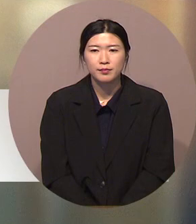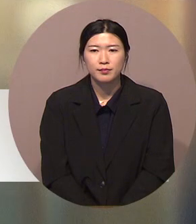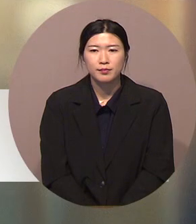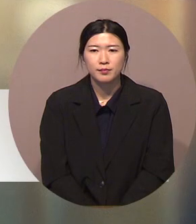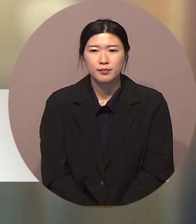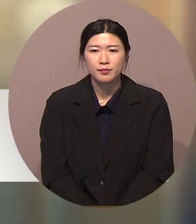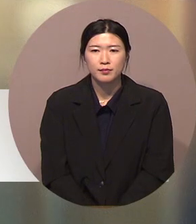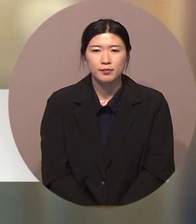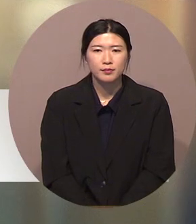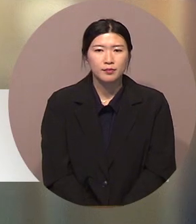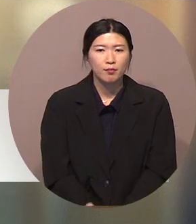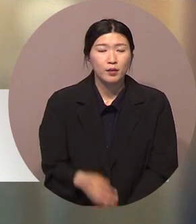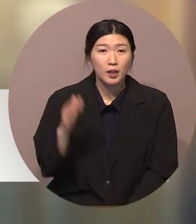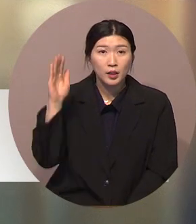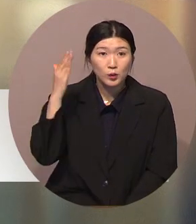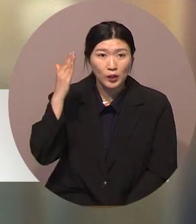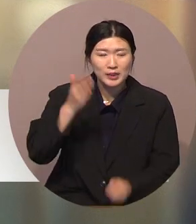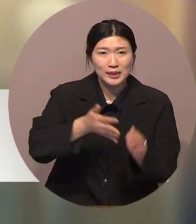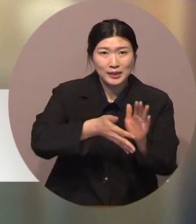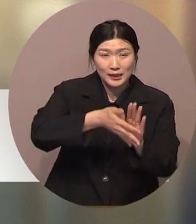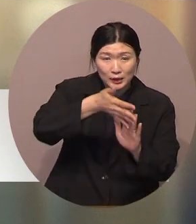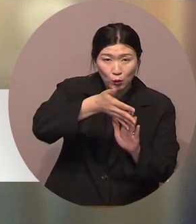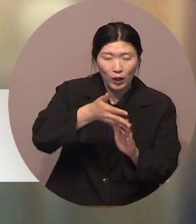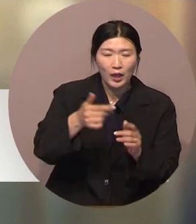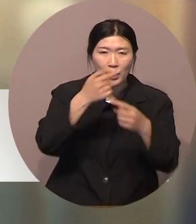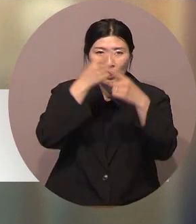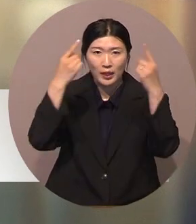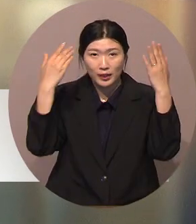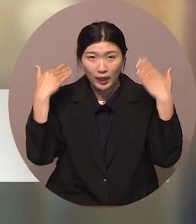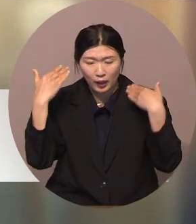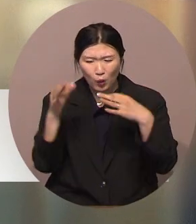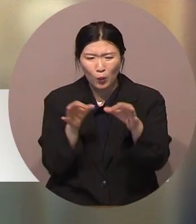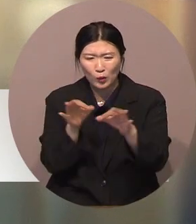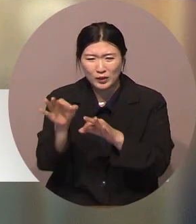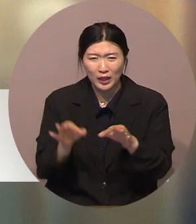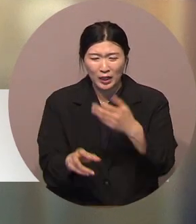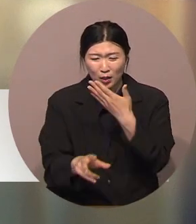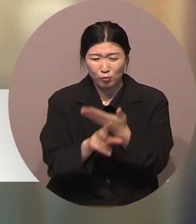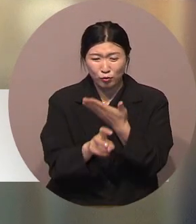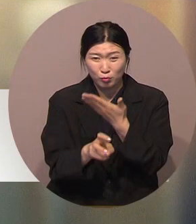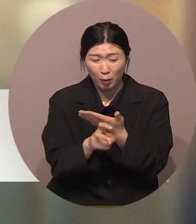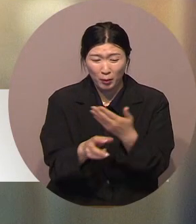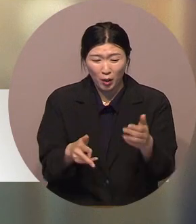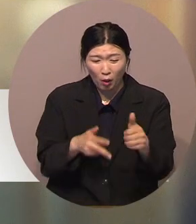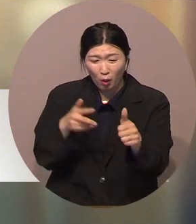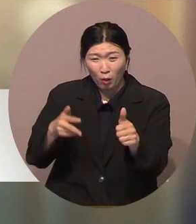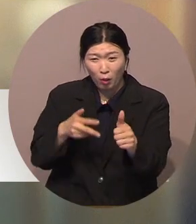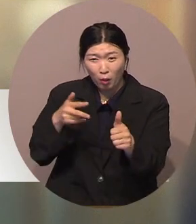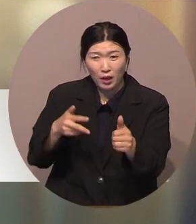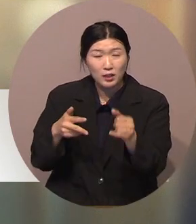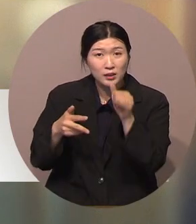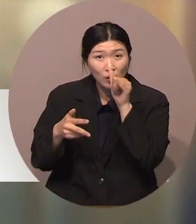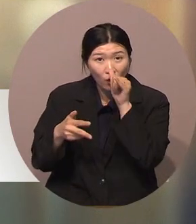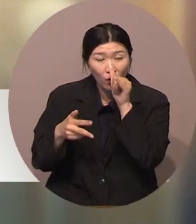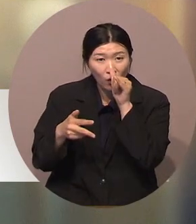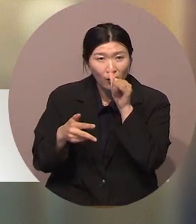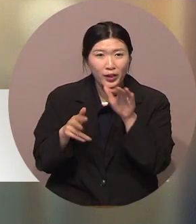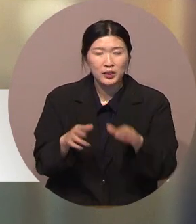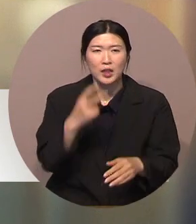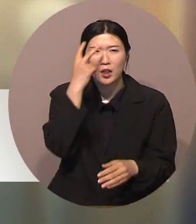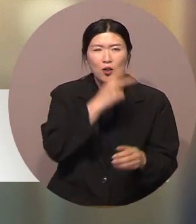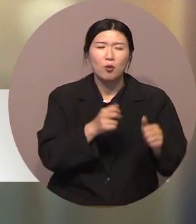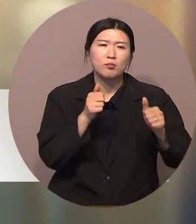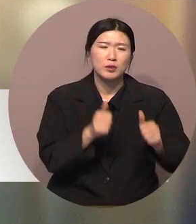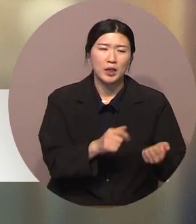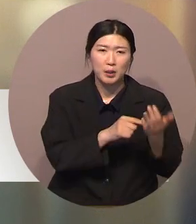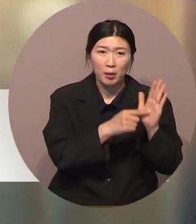호소했습니다 최근 도심 상가와 대학교에서 불법 촬영 범죄가 일어났다는 소식 제차 전해드렸었죠 검찰 총장까지